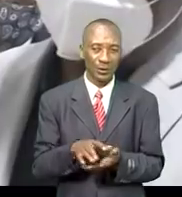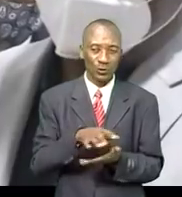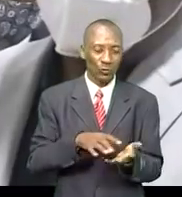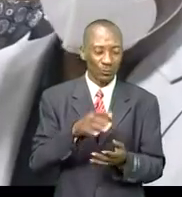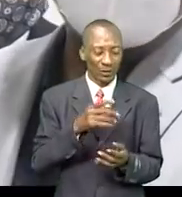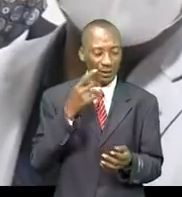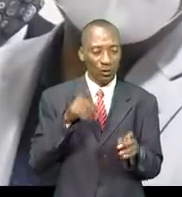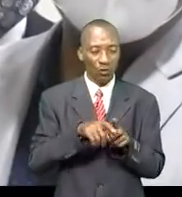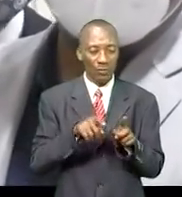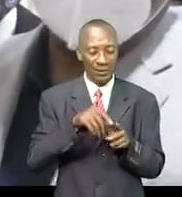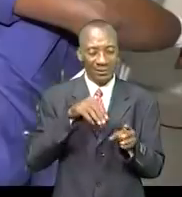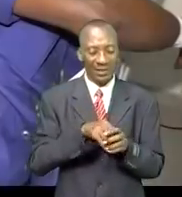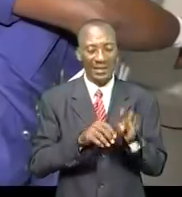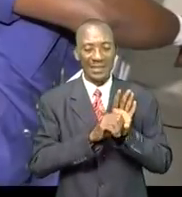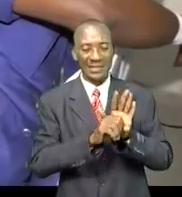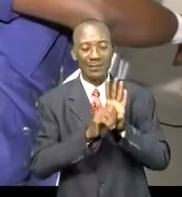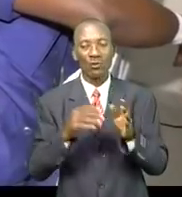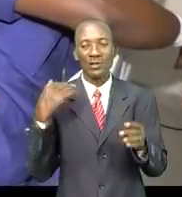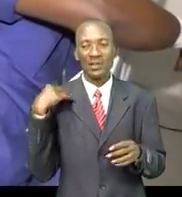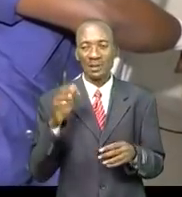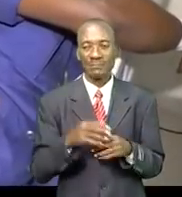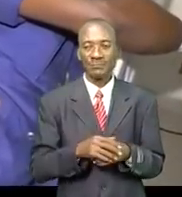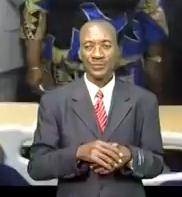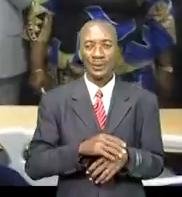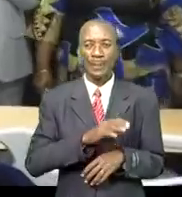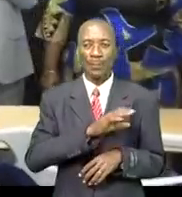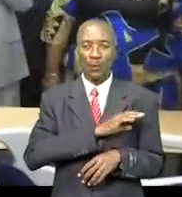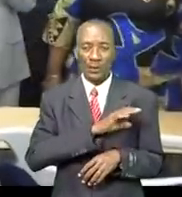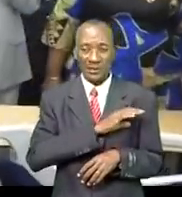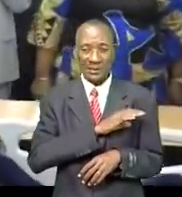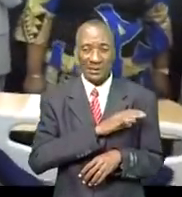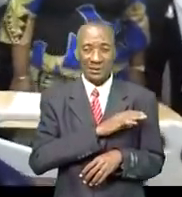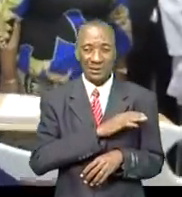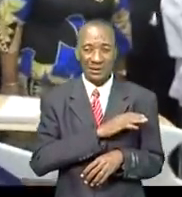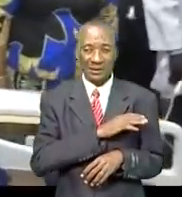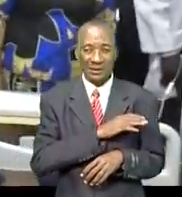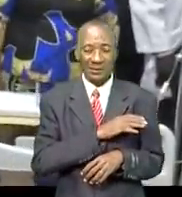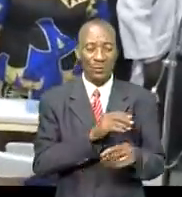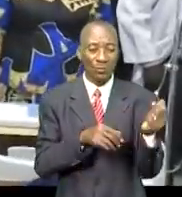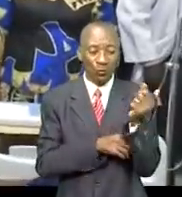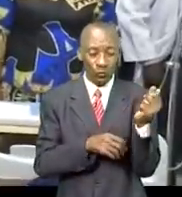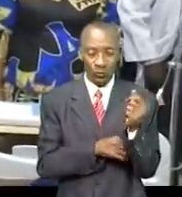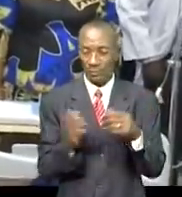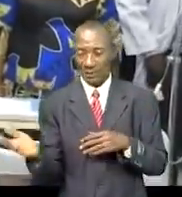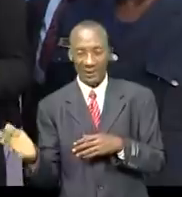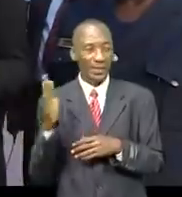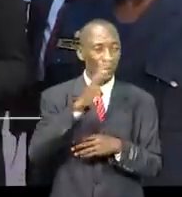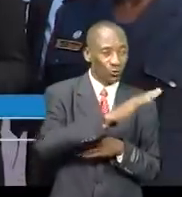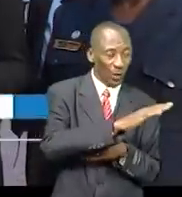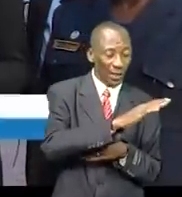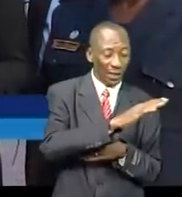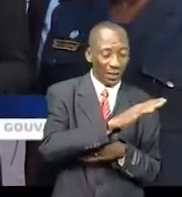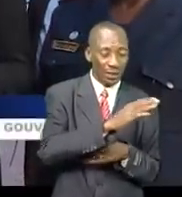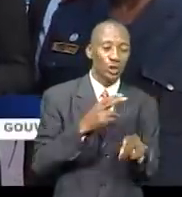l'État. Vous savez que les policiers sont ceux qui sortent matin et soir pour nous protéger. Et lorsqu'ils